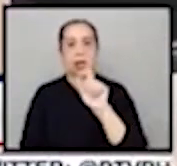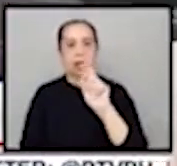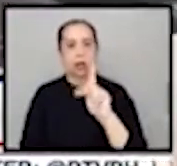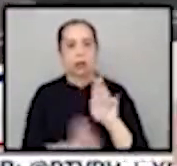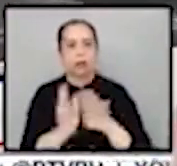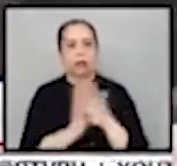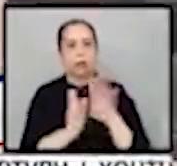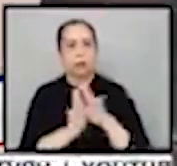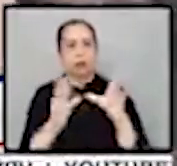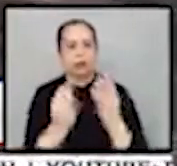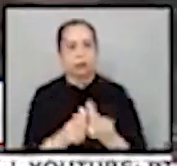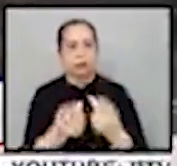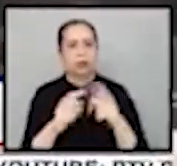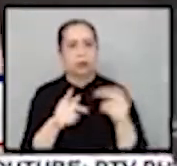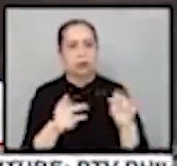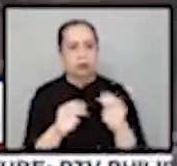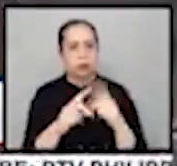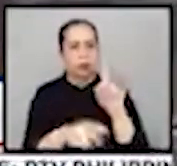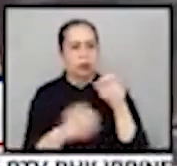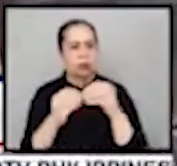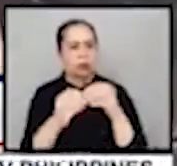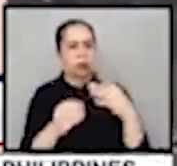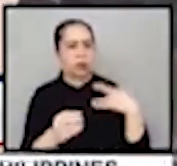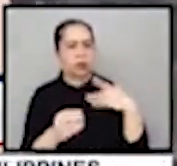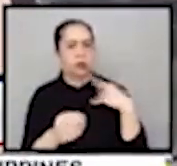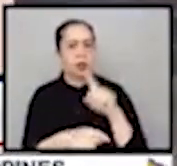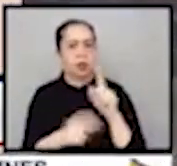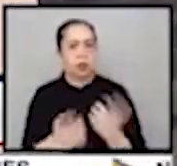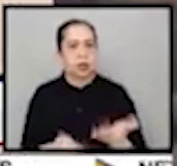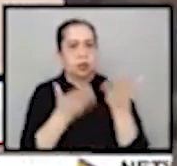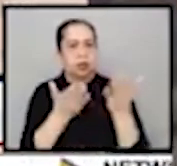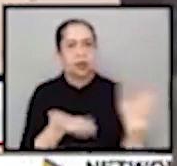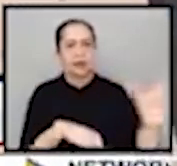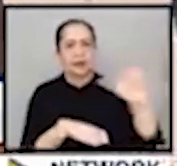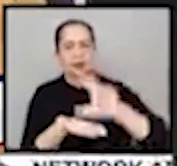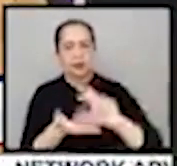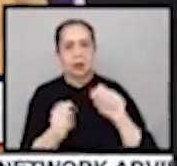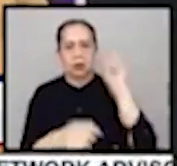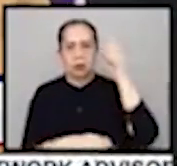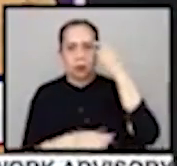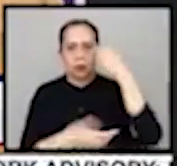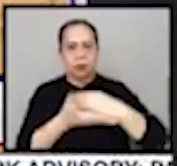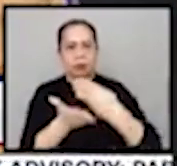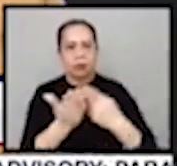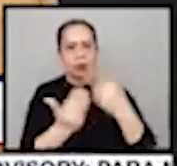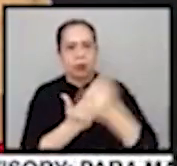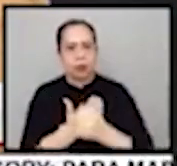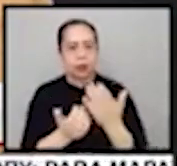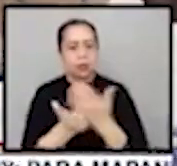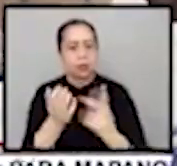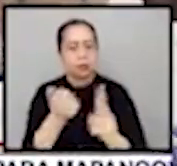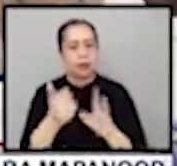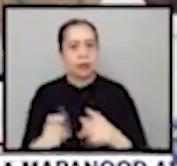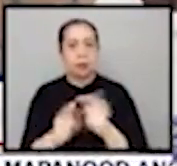sa posisyon sa gobyerno, isa pang modus ni Ehe, ang alok na investment umano sa government projects, kung saan ilan sa mga biktima ay